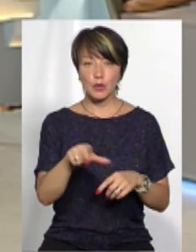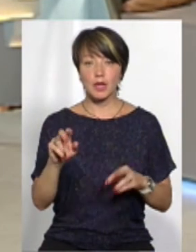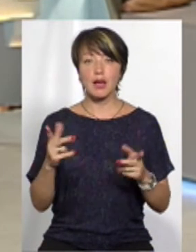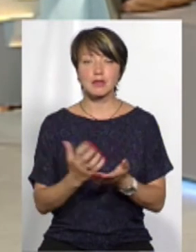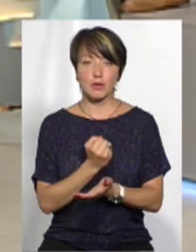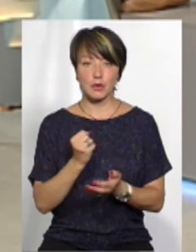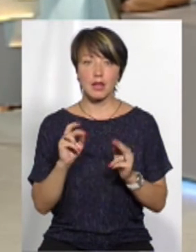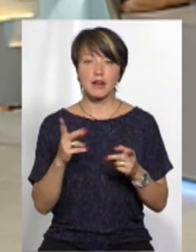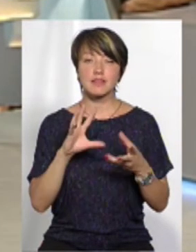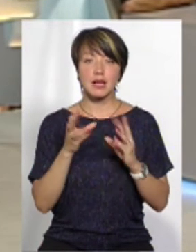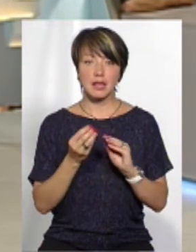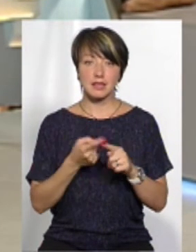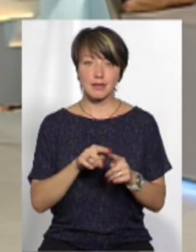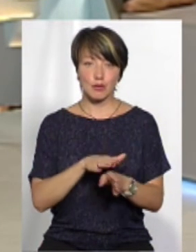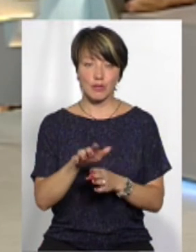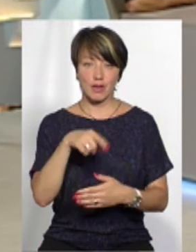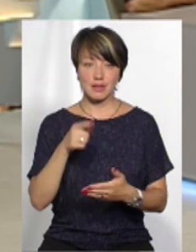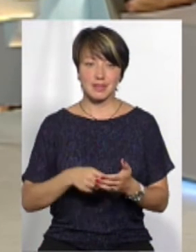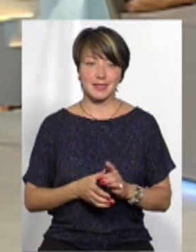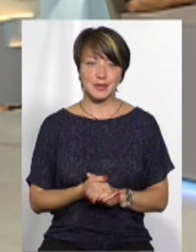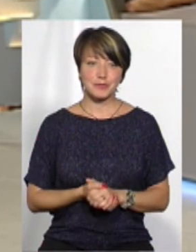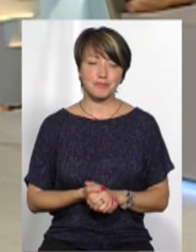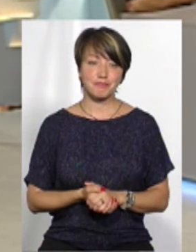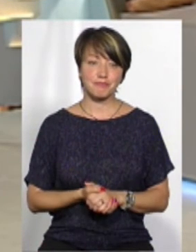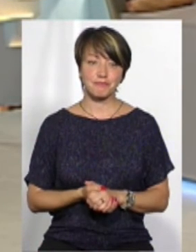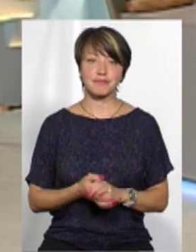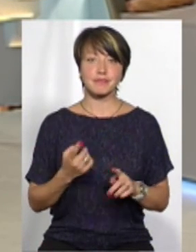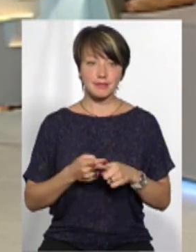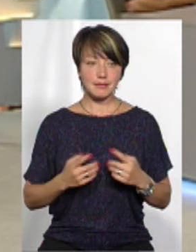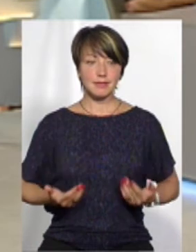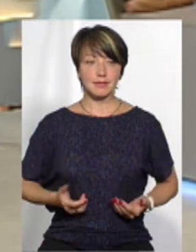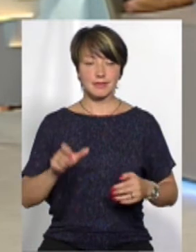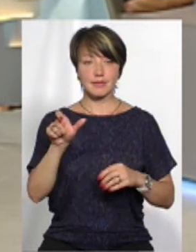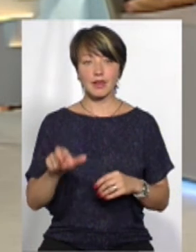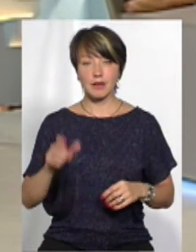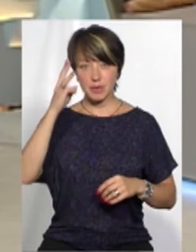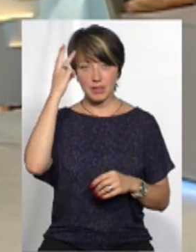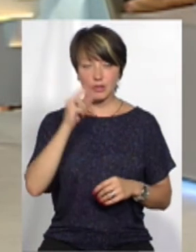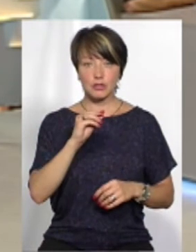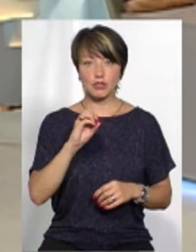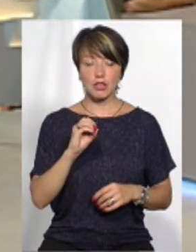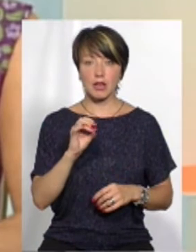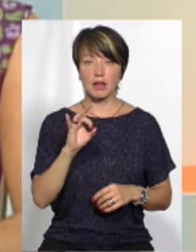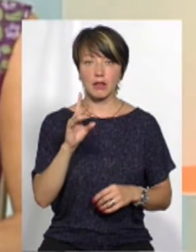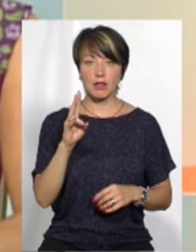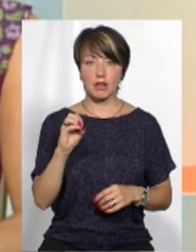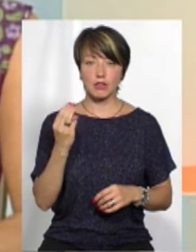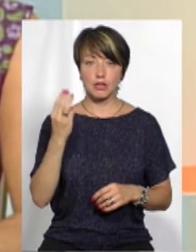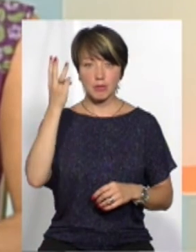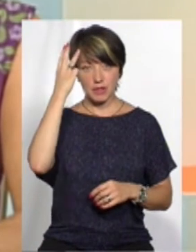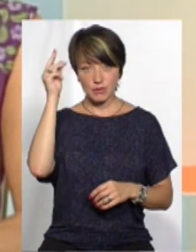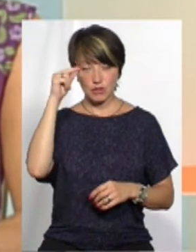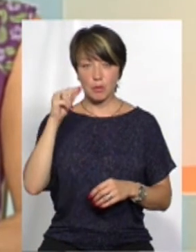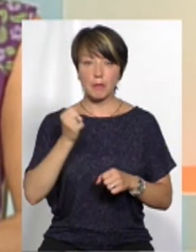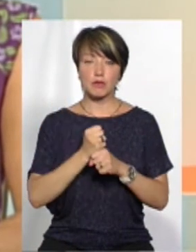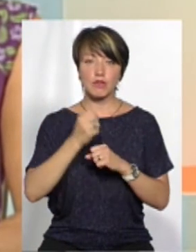їх знаходили, як взагалі це відбувається? Це мешканець Хмельницького Максим Ченаш, який вчився в Хмельницькому на дизайнера, потім